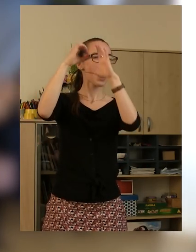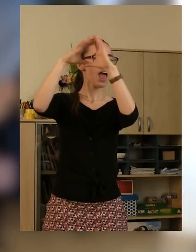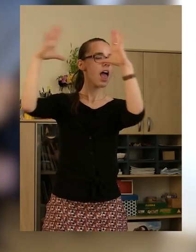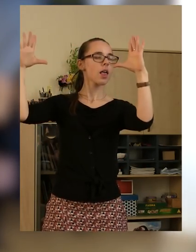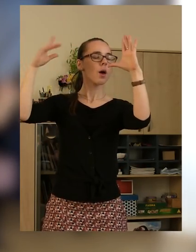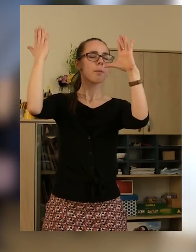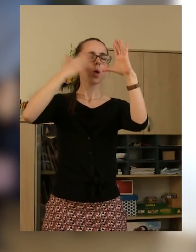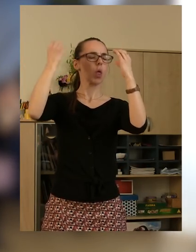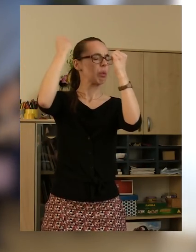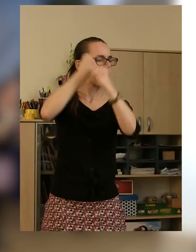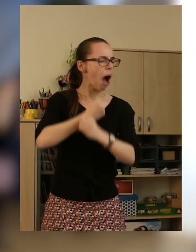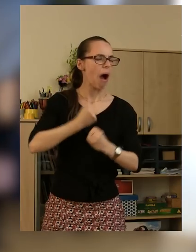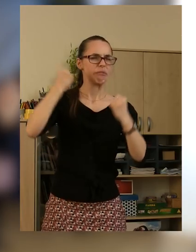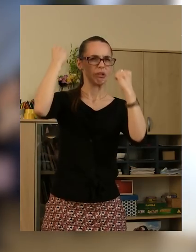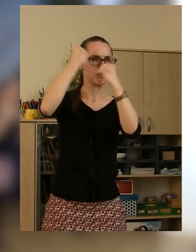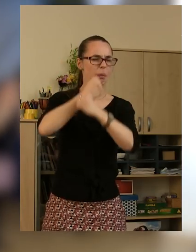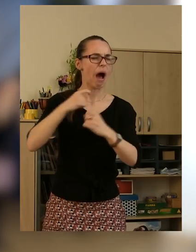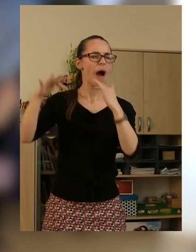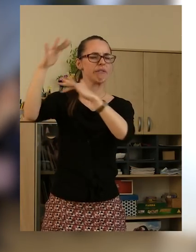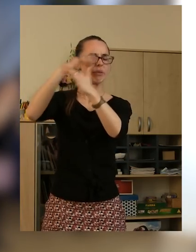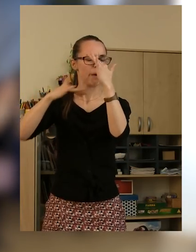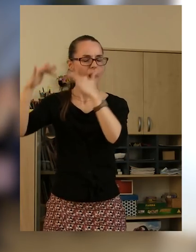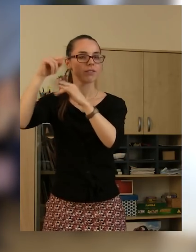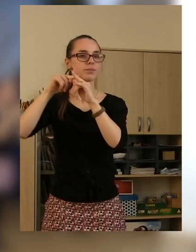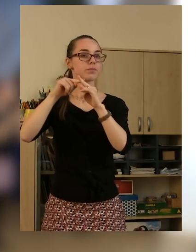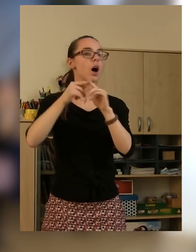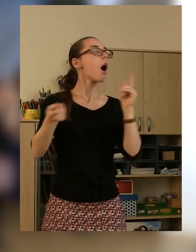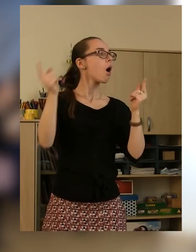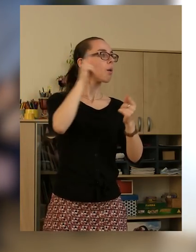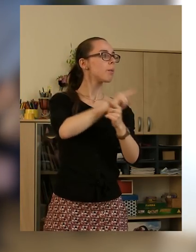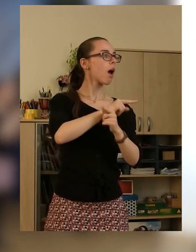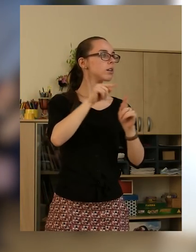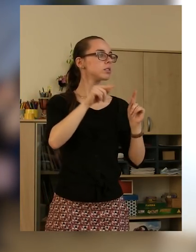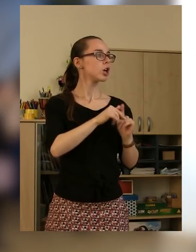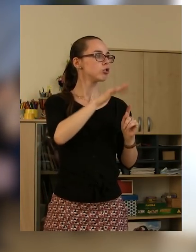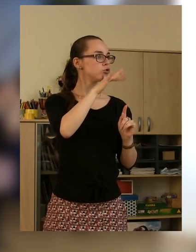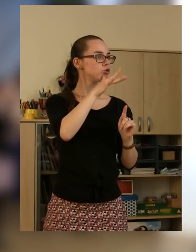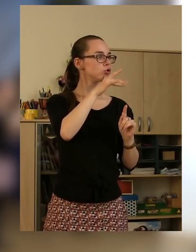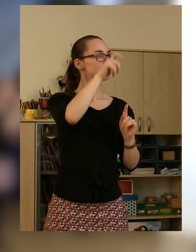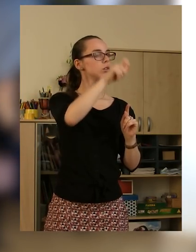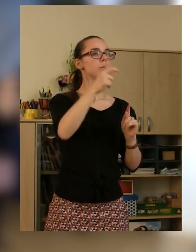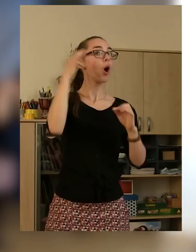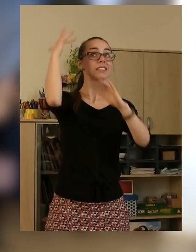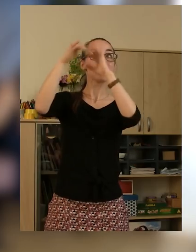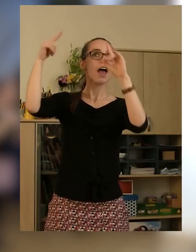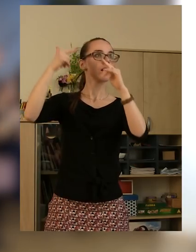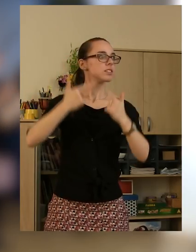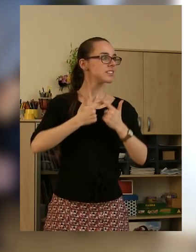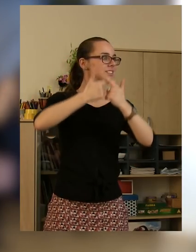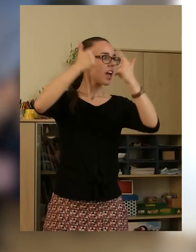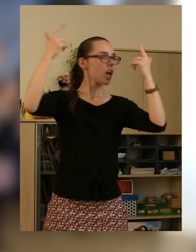Židi, který on považoval za podlidi, byli svítící andělský bytosti. Už tady vidíte,